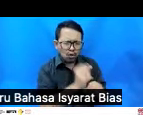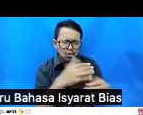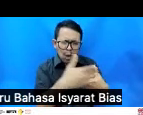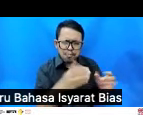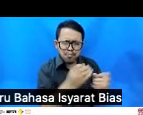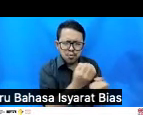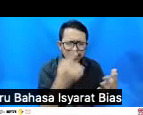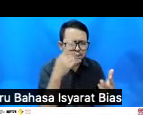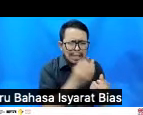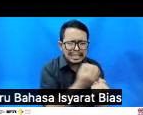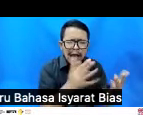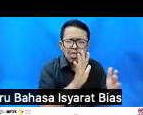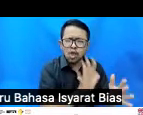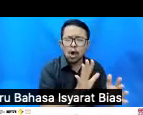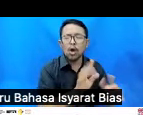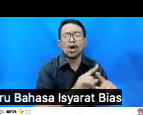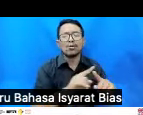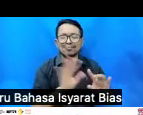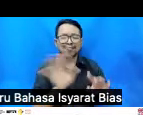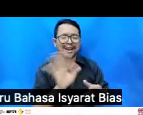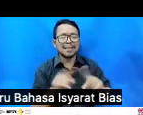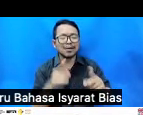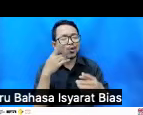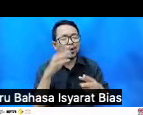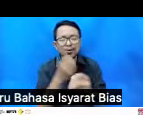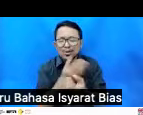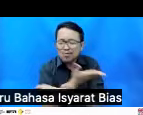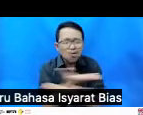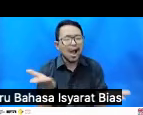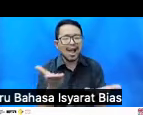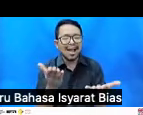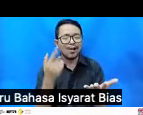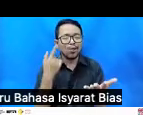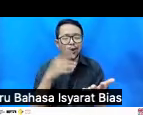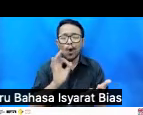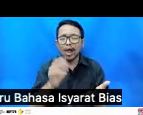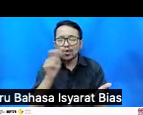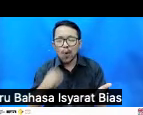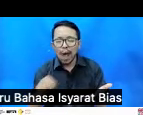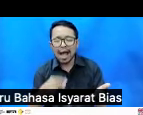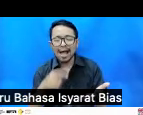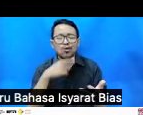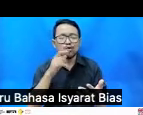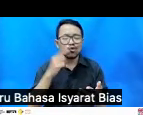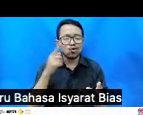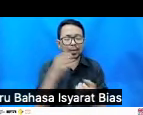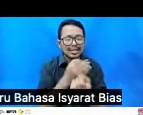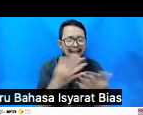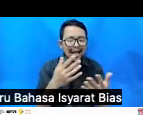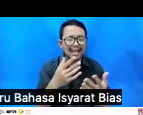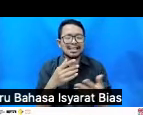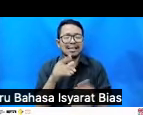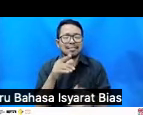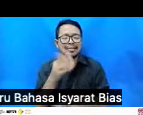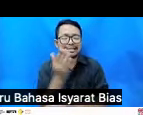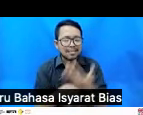Artinya ruang publik untuk semua, untuk anak-anak, untuk orang tua, untuk warga, dan juga warga yang berkebutuhan